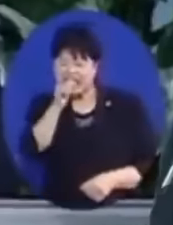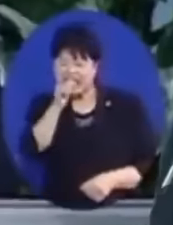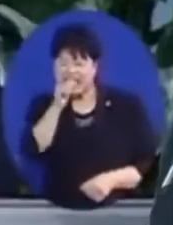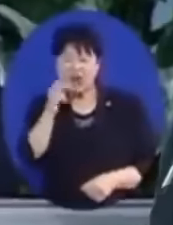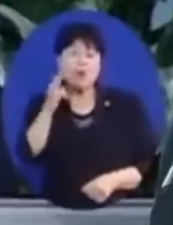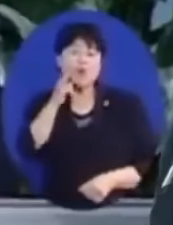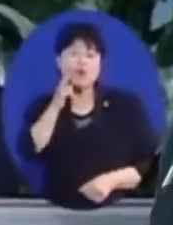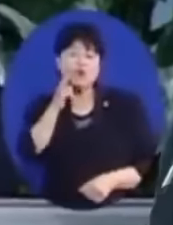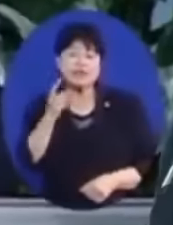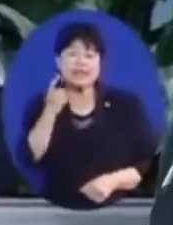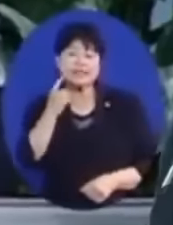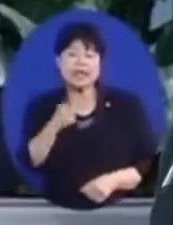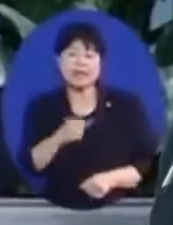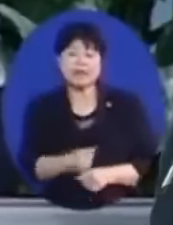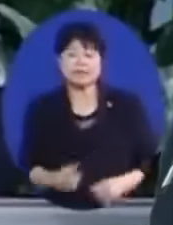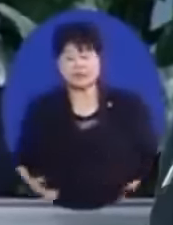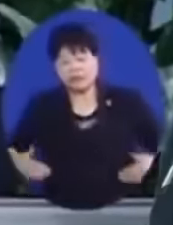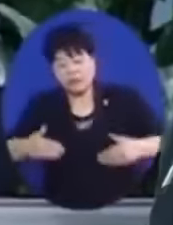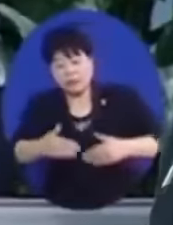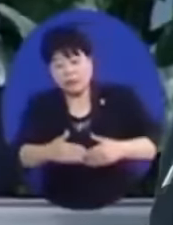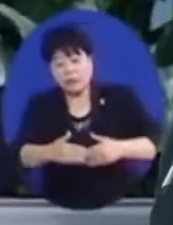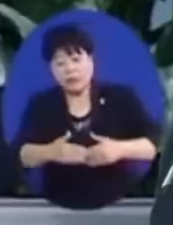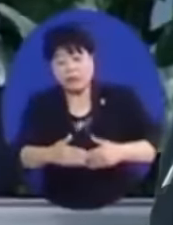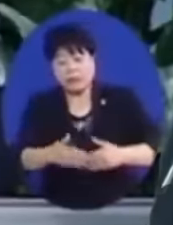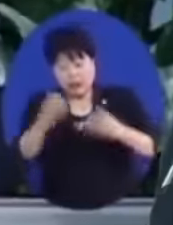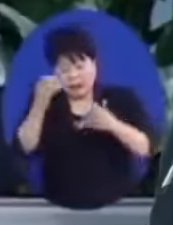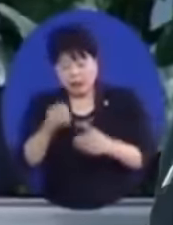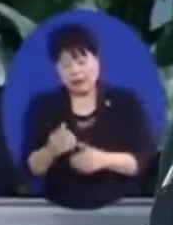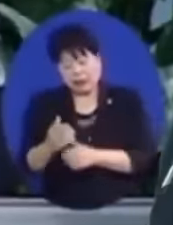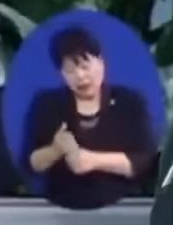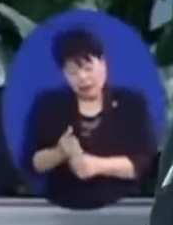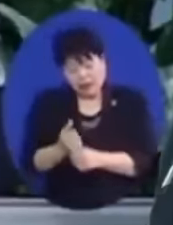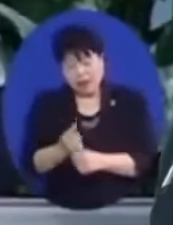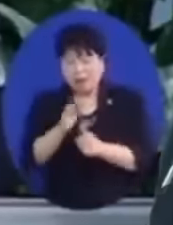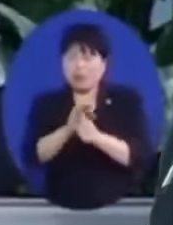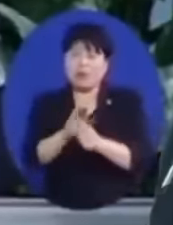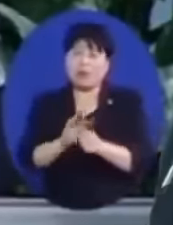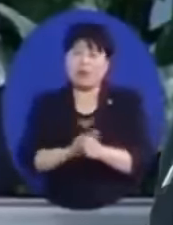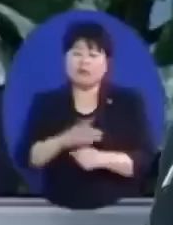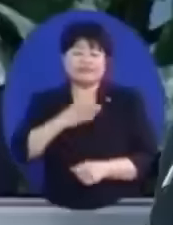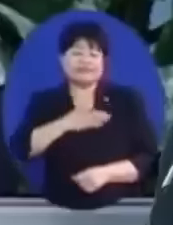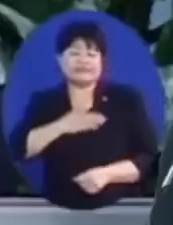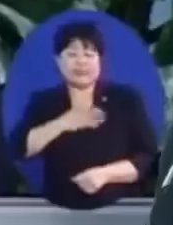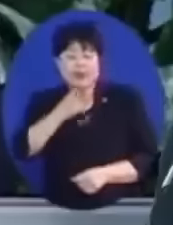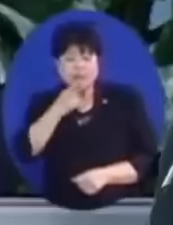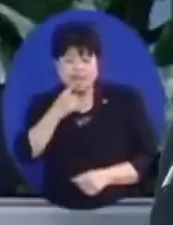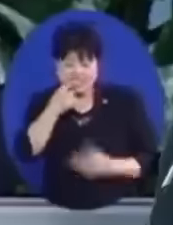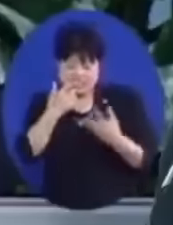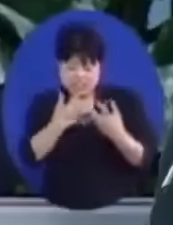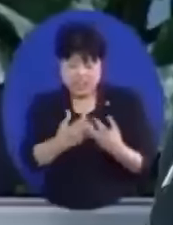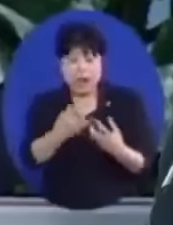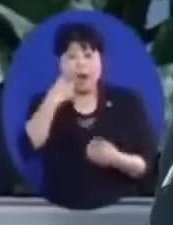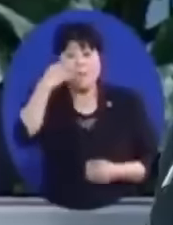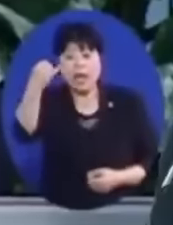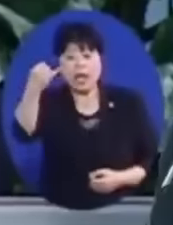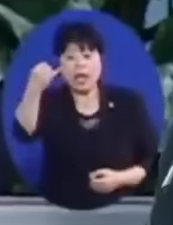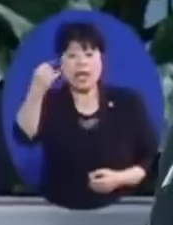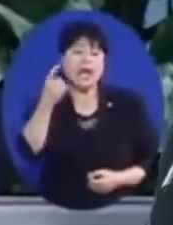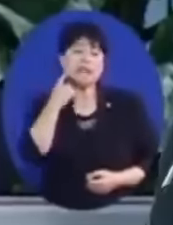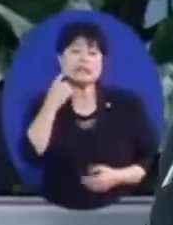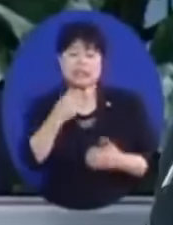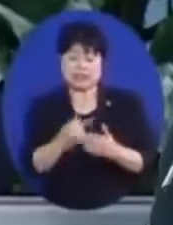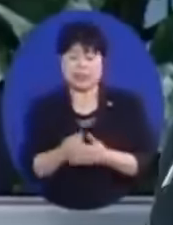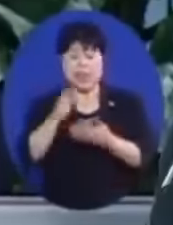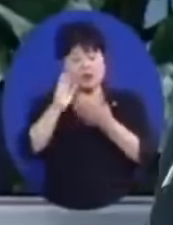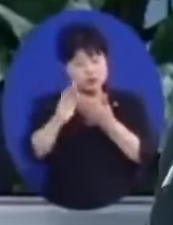방에 내놓았습니다. 새끼 원숭이가 아무리 매달려도 아무 반응이 없고 감정이 없고 차디찬 어미인 것입니다.